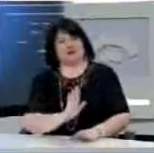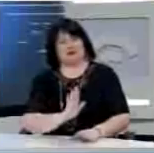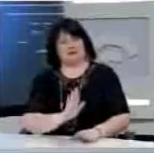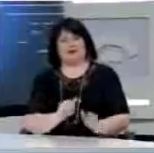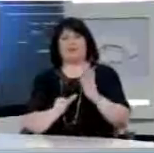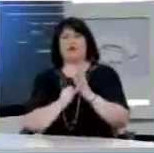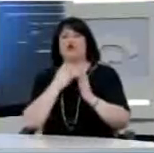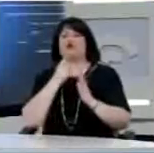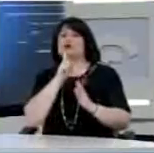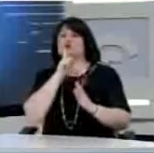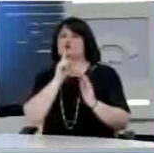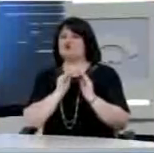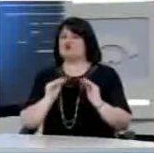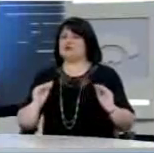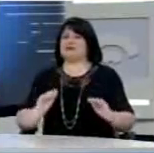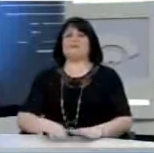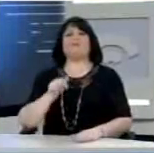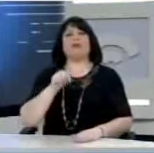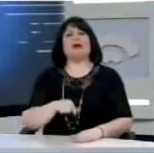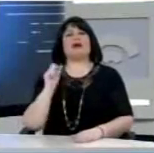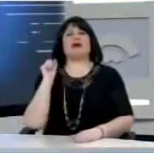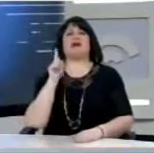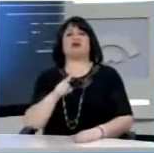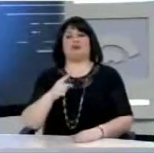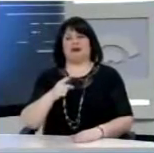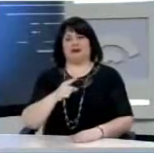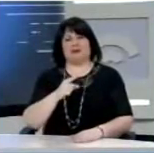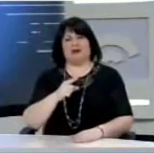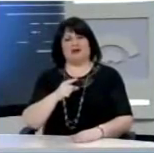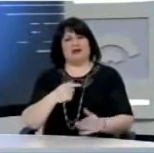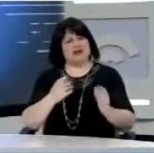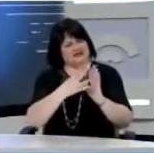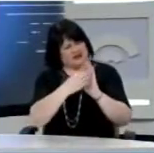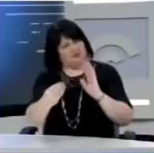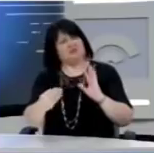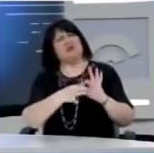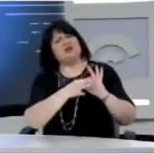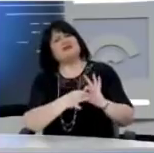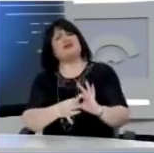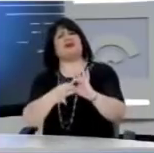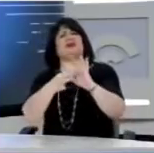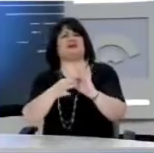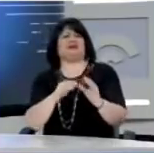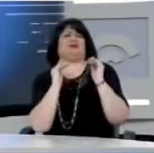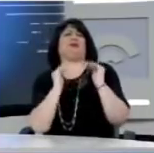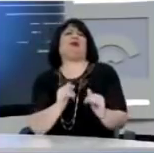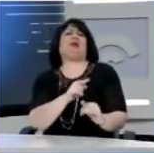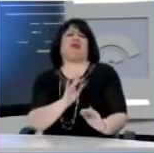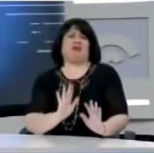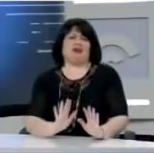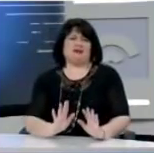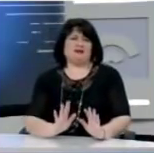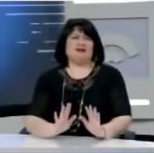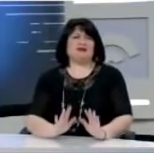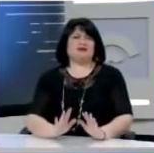Ήσυχα, παρακαλώ. Αυτό είναι το μείγμα της πολιτικής που θα ακολουθήσετε. Είναι ένα μείγμα το